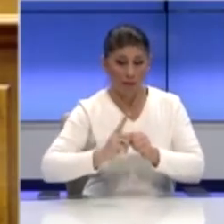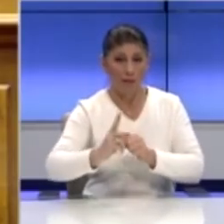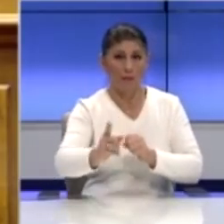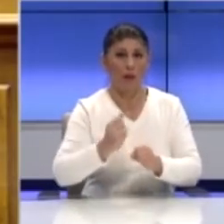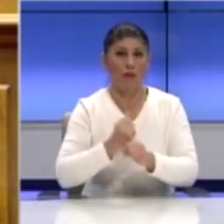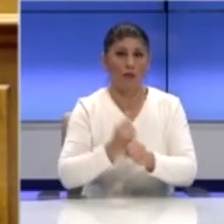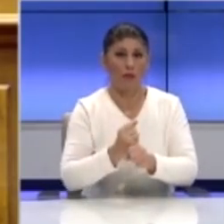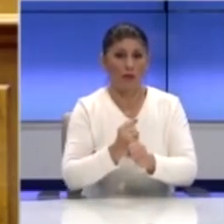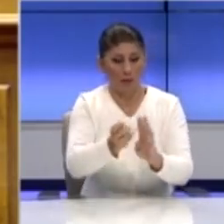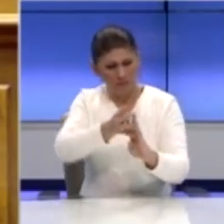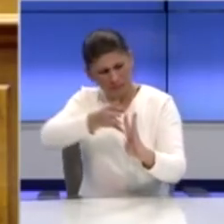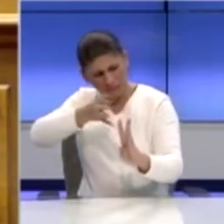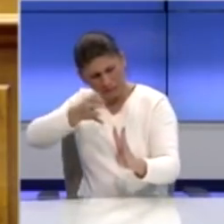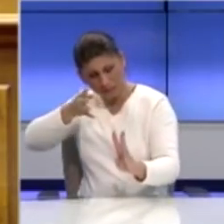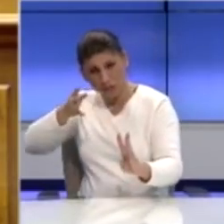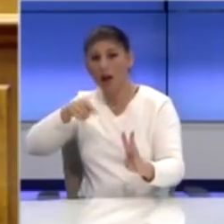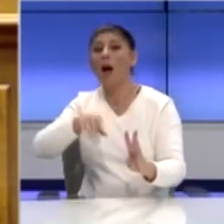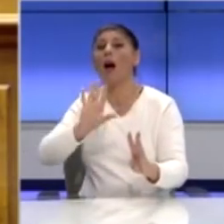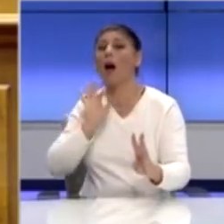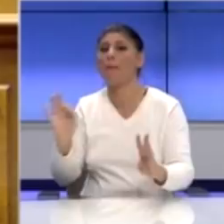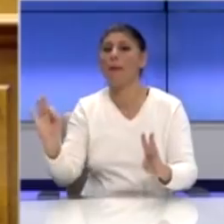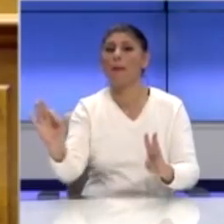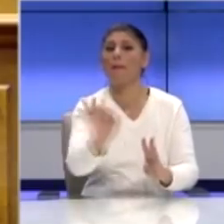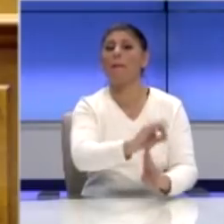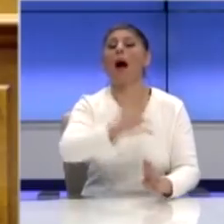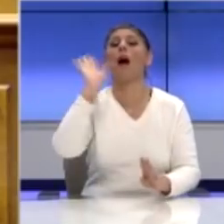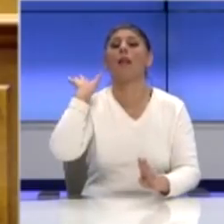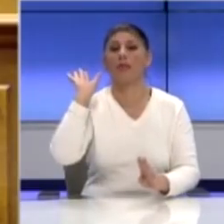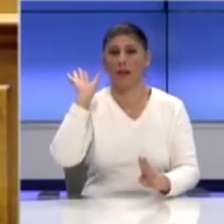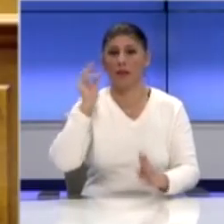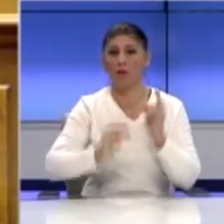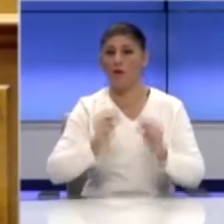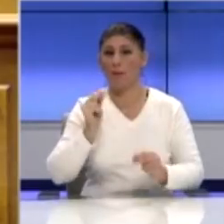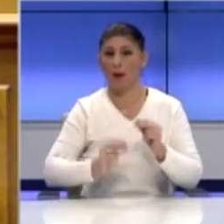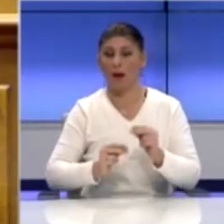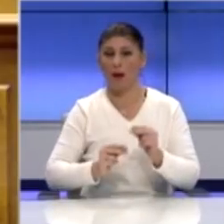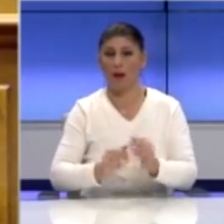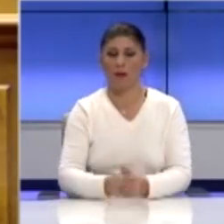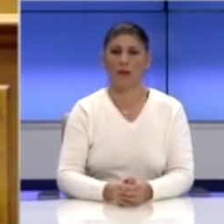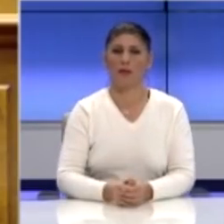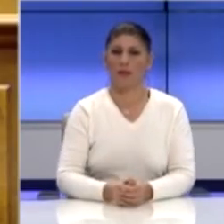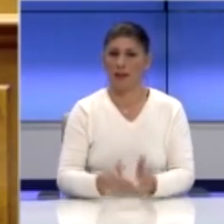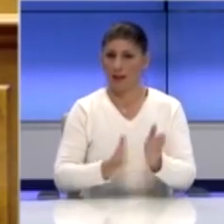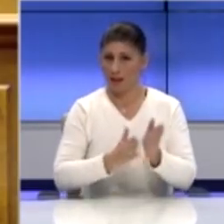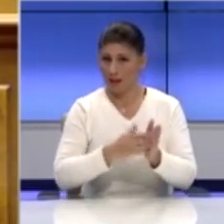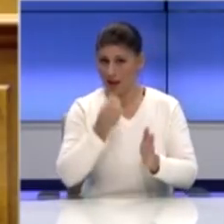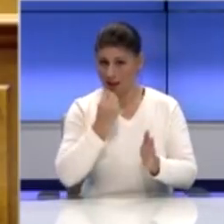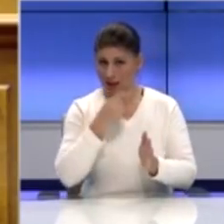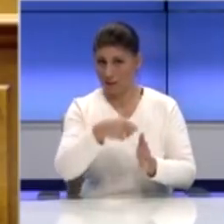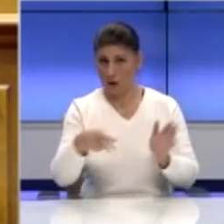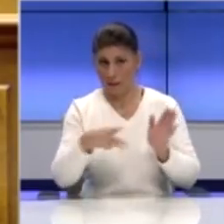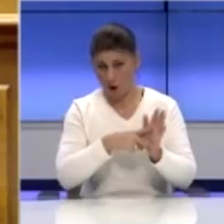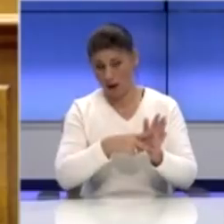τους βρίσκονται ο ένας πάνω στον άλλο, δεν συνιστούν πρόβλημα υπερμετάδοσης του ιού? Τα εστιατόρια, τα οποία